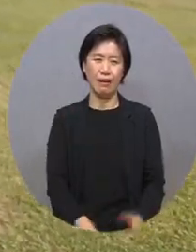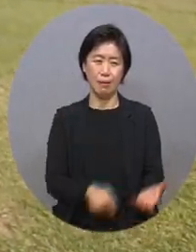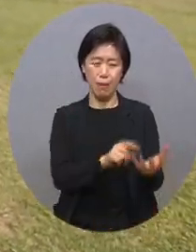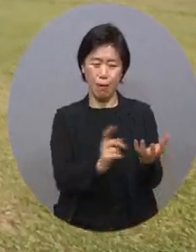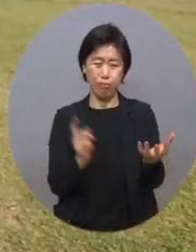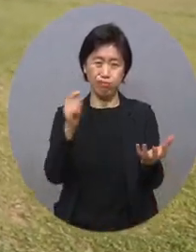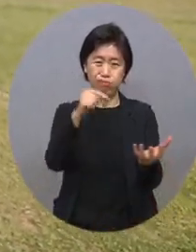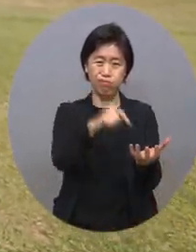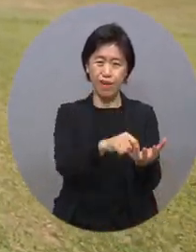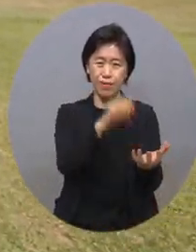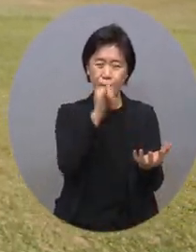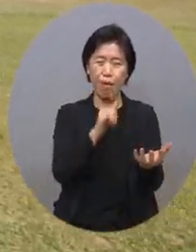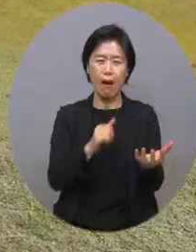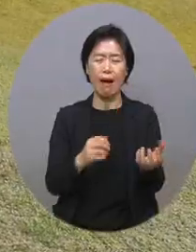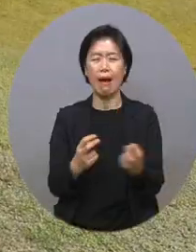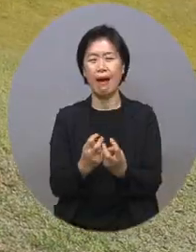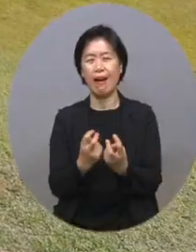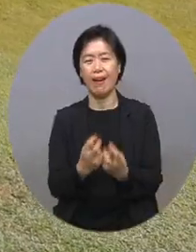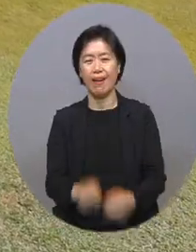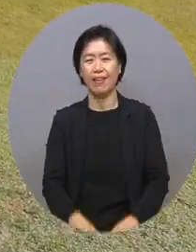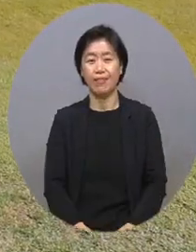보내시네.